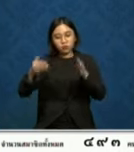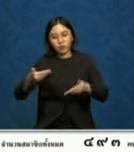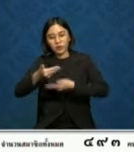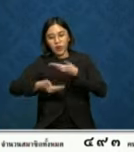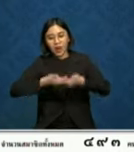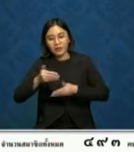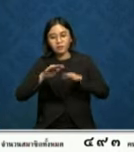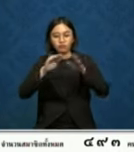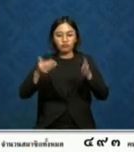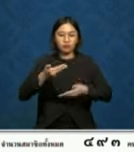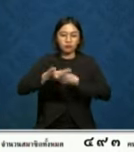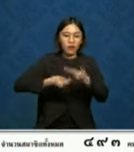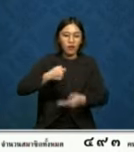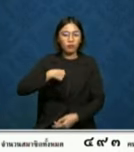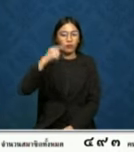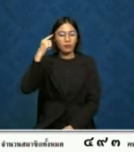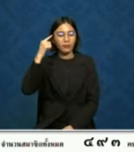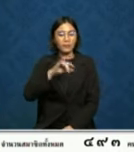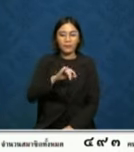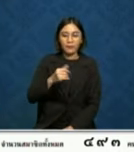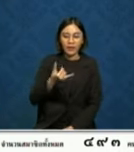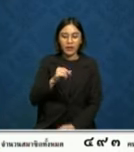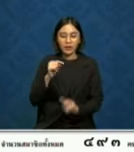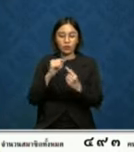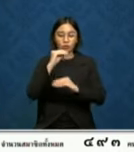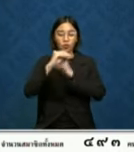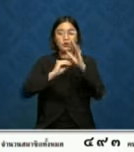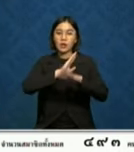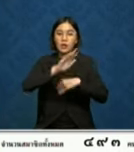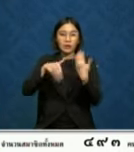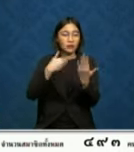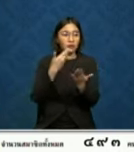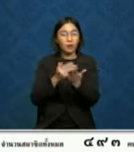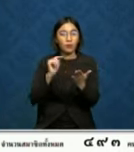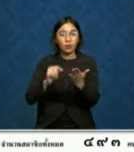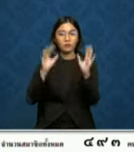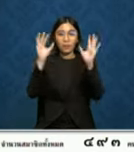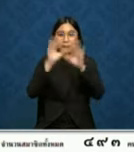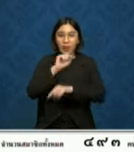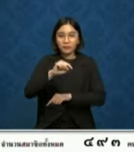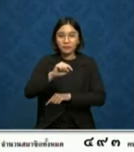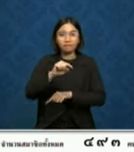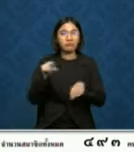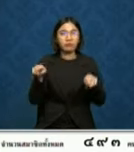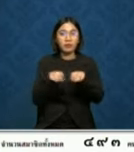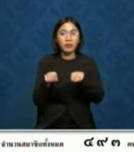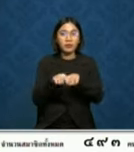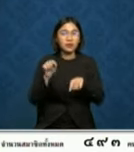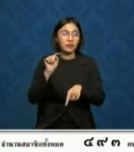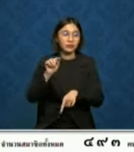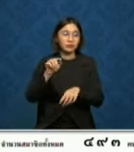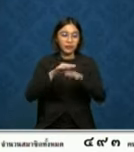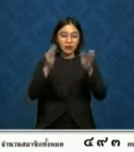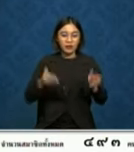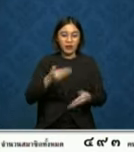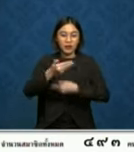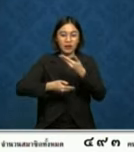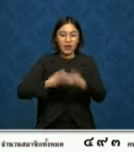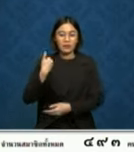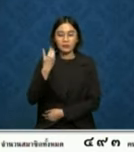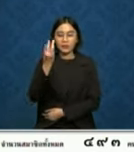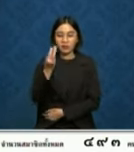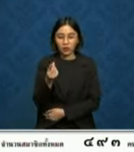ออกบูทผมไม่แน่ใจนะครับว่าในโครงการทั้งหมดก้อนใหญ่เป็นลักษณะงานแบบเนี้ยออกบูทอยู่เท่า